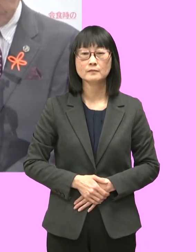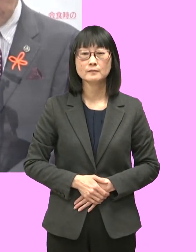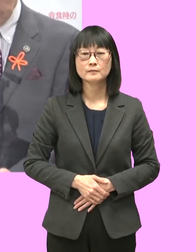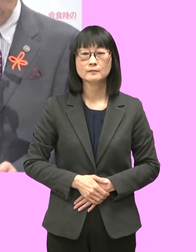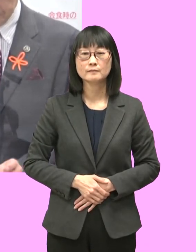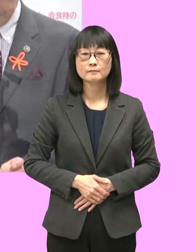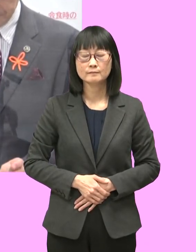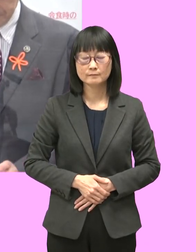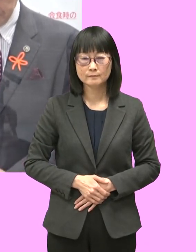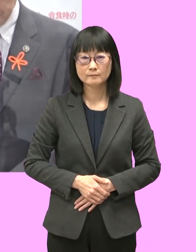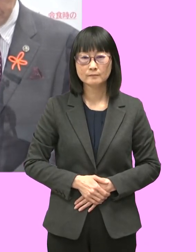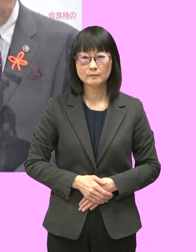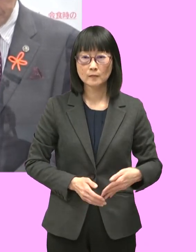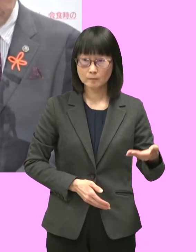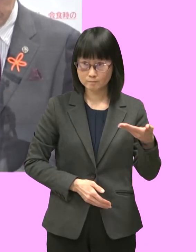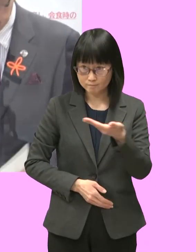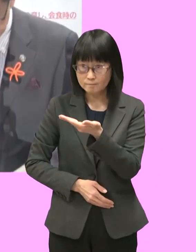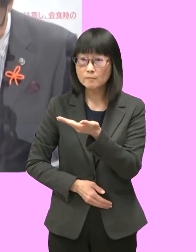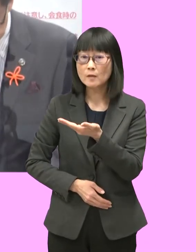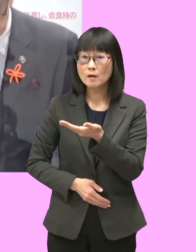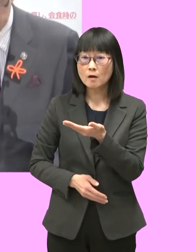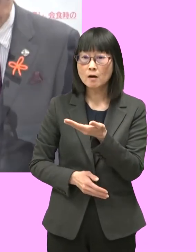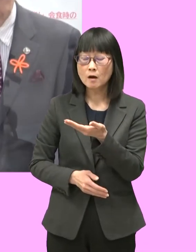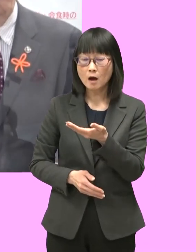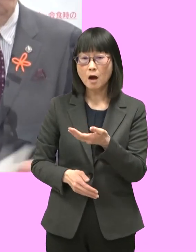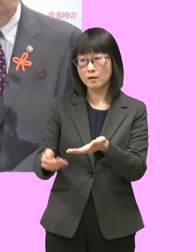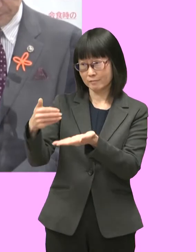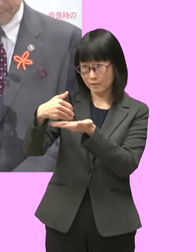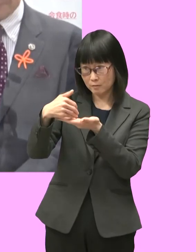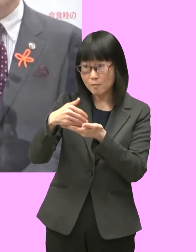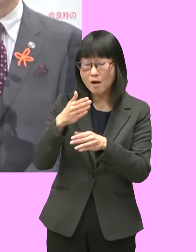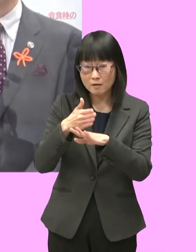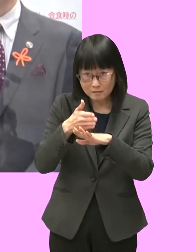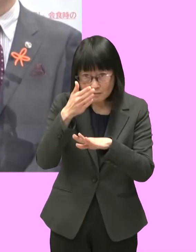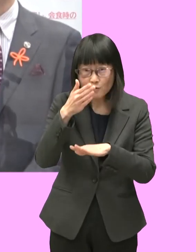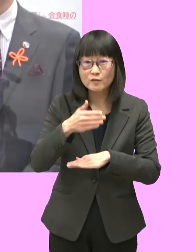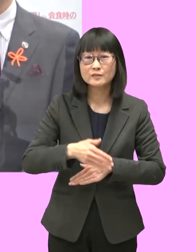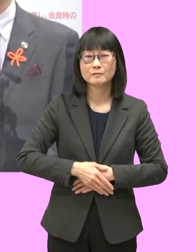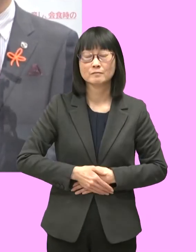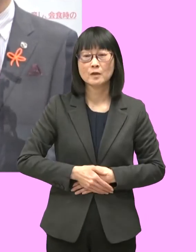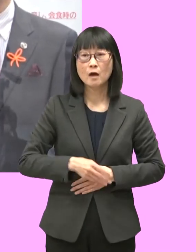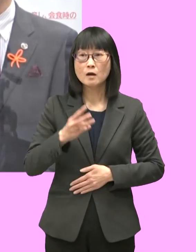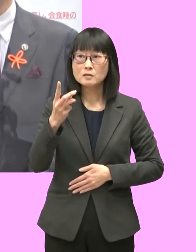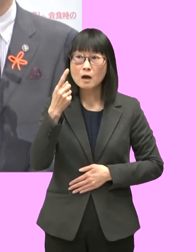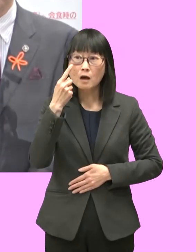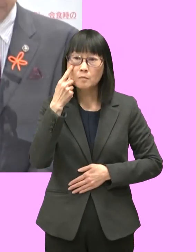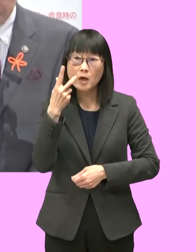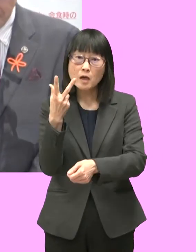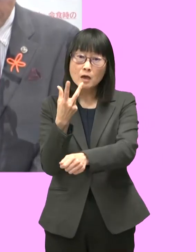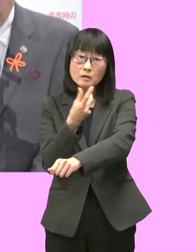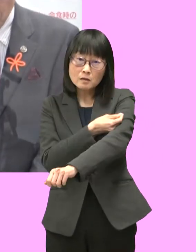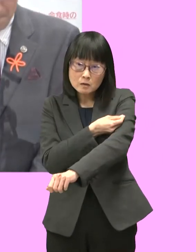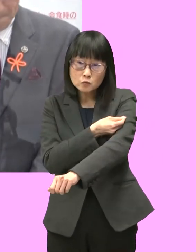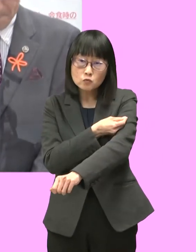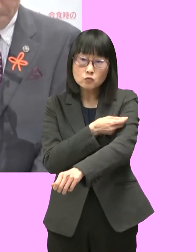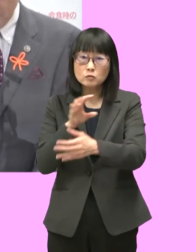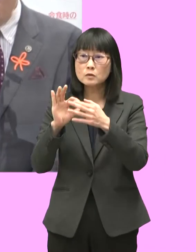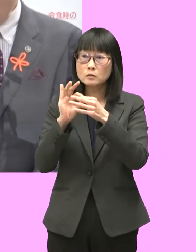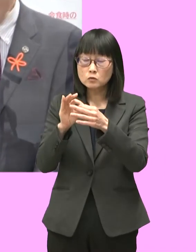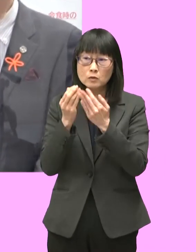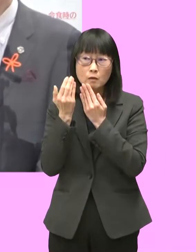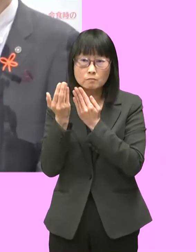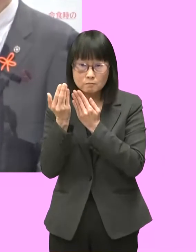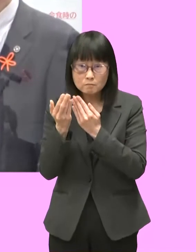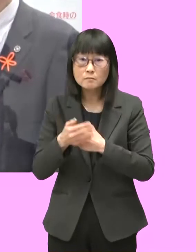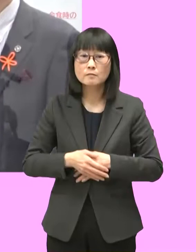福島中央テレビ席です。ご説明ありがとうございました。何点か3回目の接種についてお聞かせいただきたいことが何点かあ